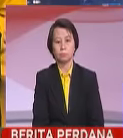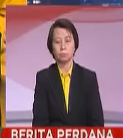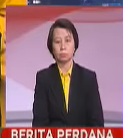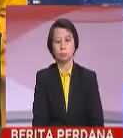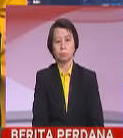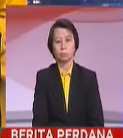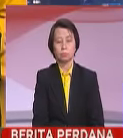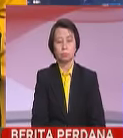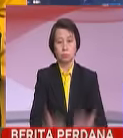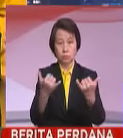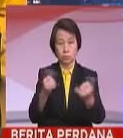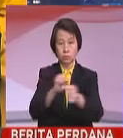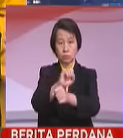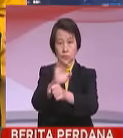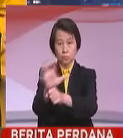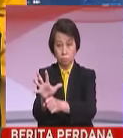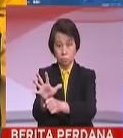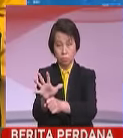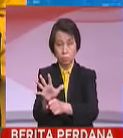Situasi terkini COVID-19,